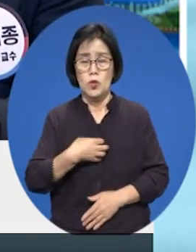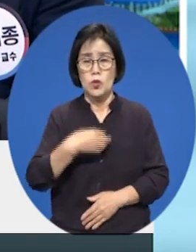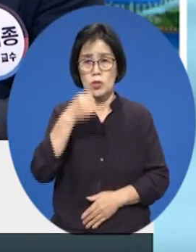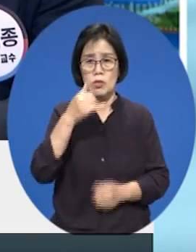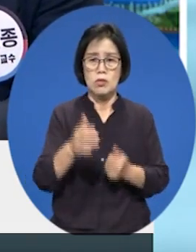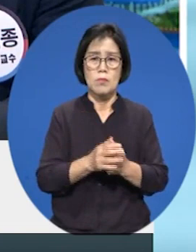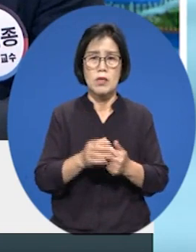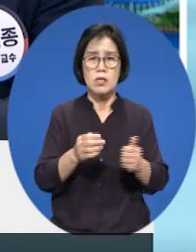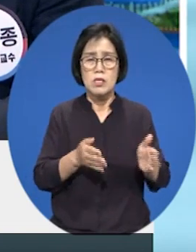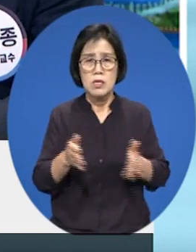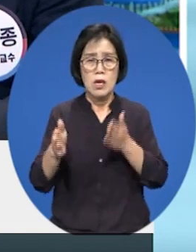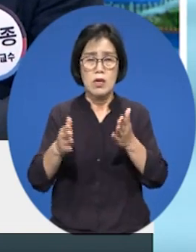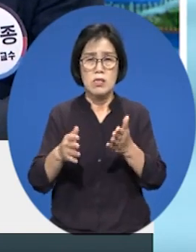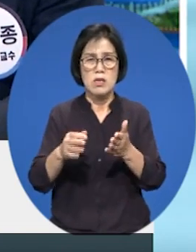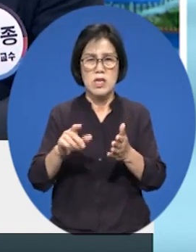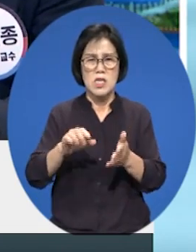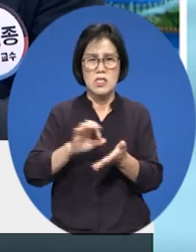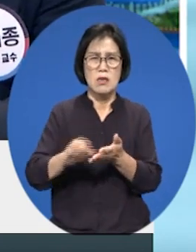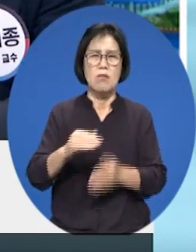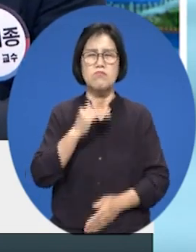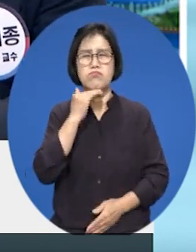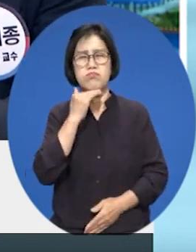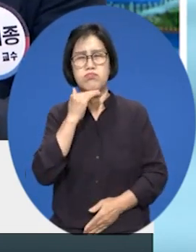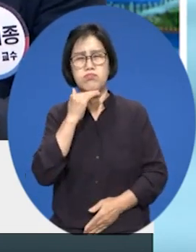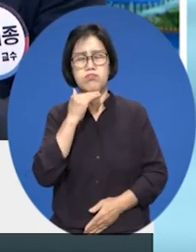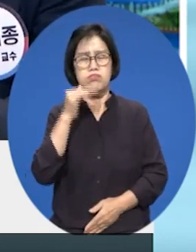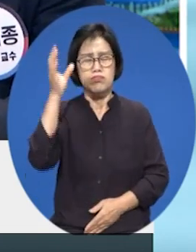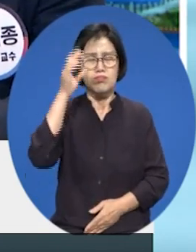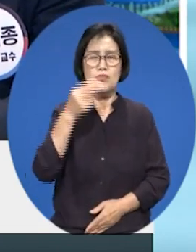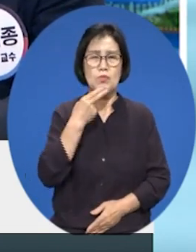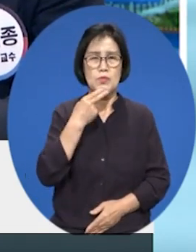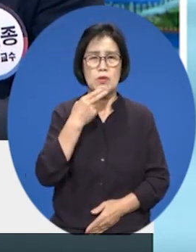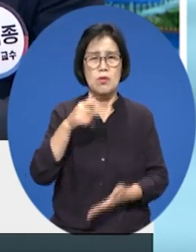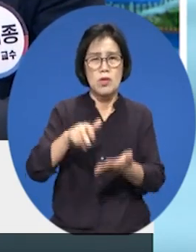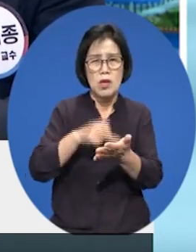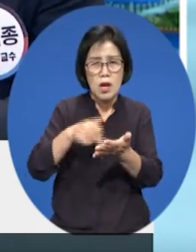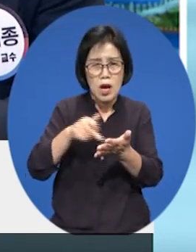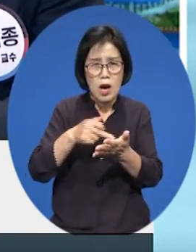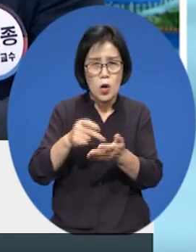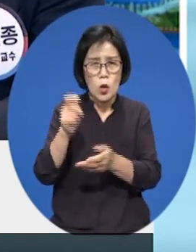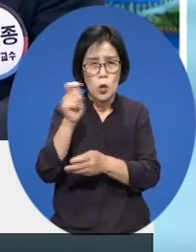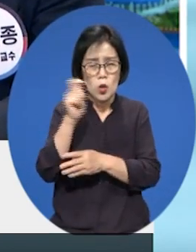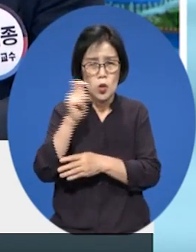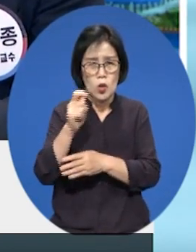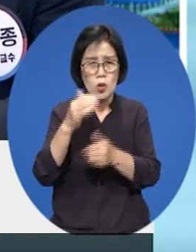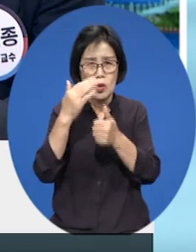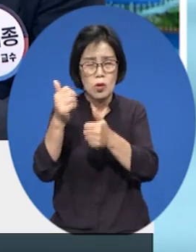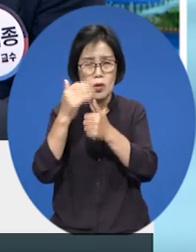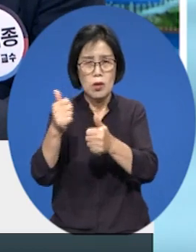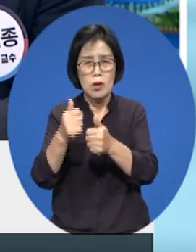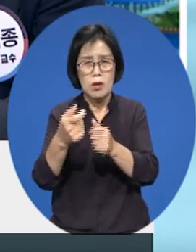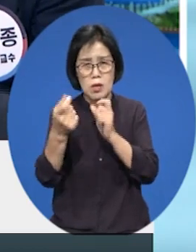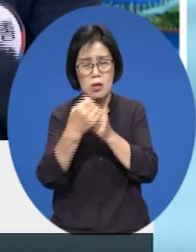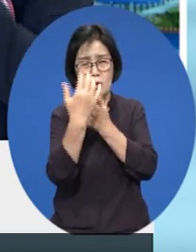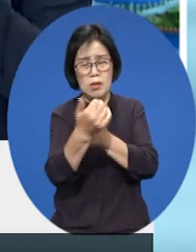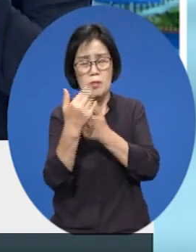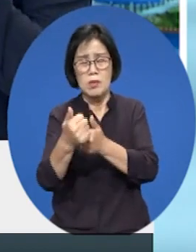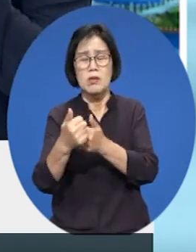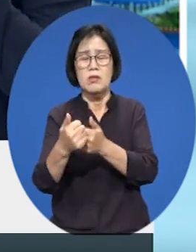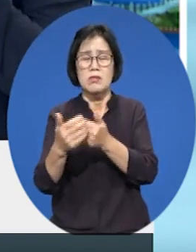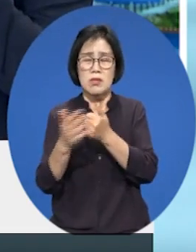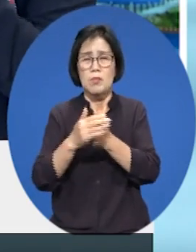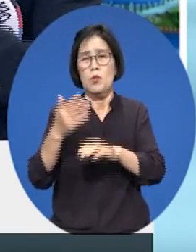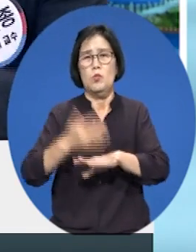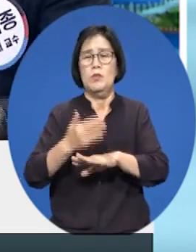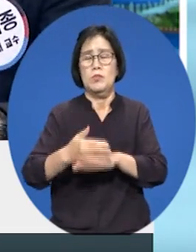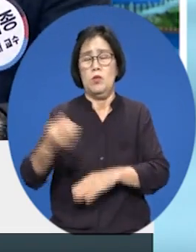길거리에서 보내는 시간도 없다 카카오가 항상 시간도 채워서 풀러 주고 항상 근거리에 풀어주기 때문에 너무 고맙다 는 거죠 결론은